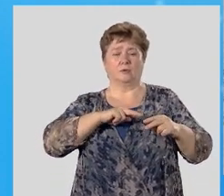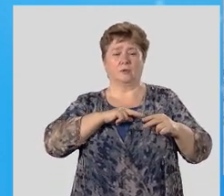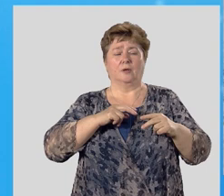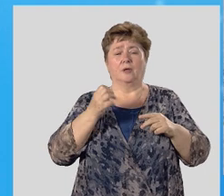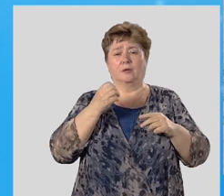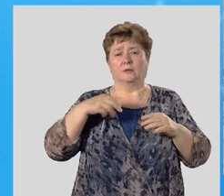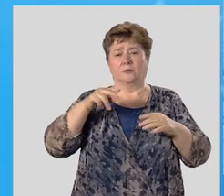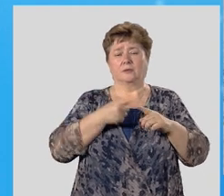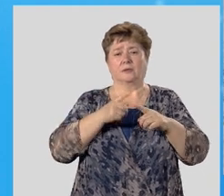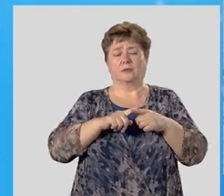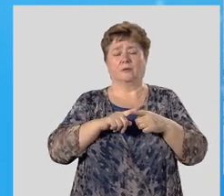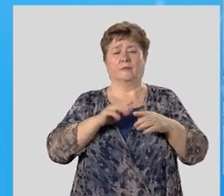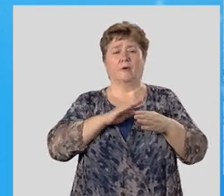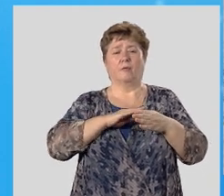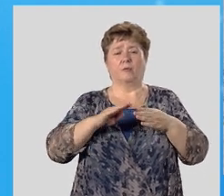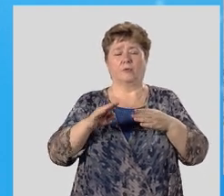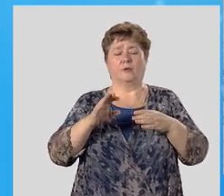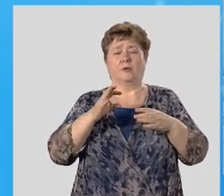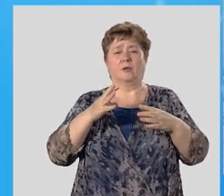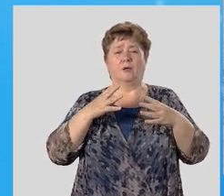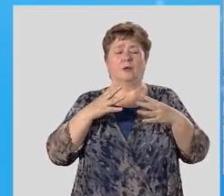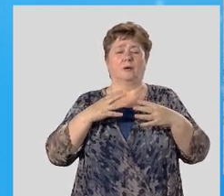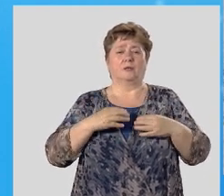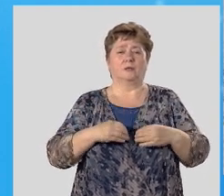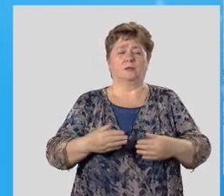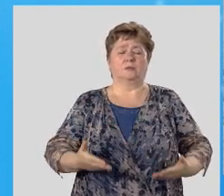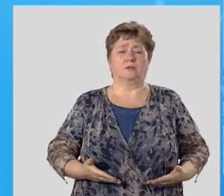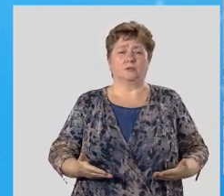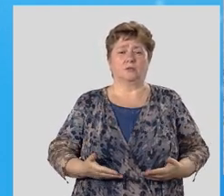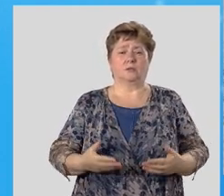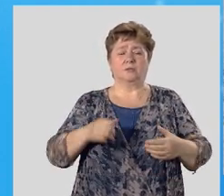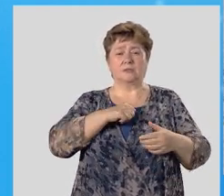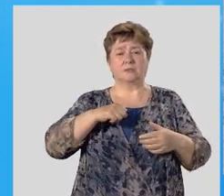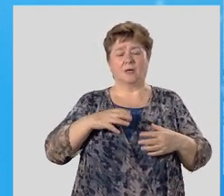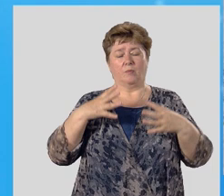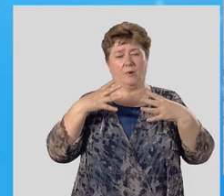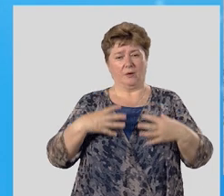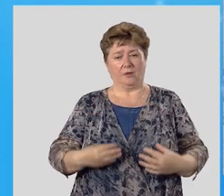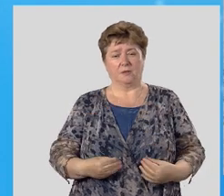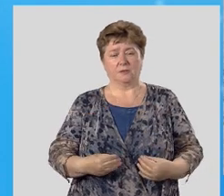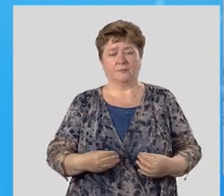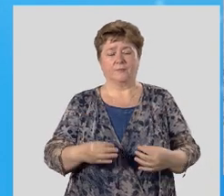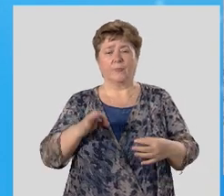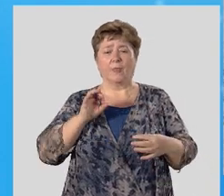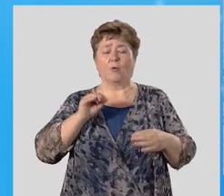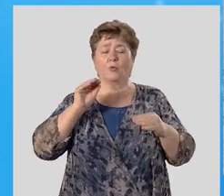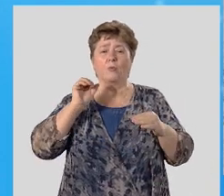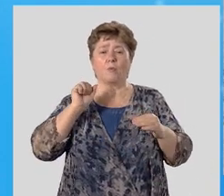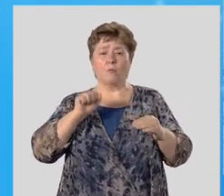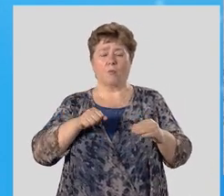Структурно-функциональная единица этого уровня организации жизни – сам организм. Он может